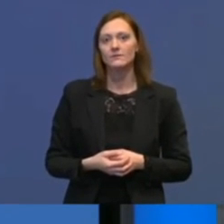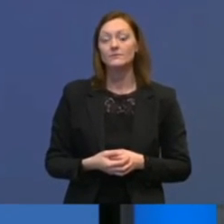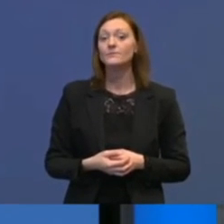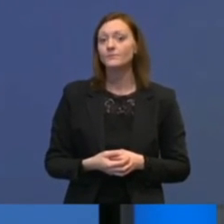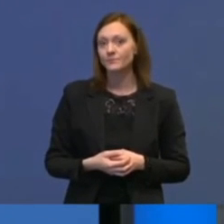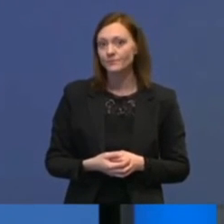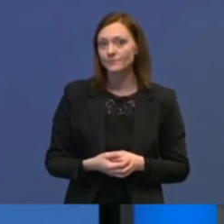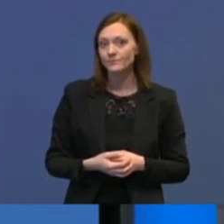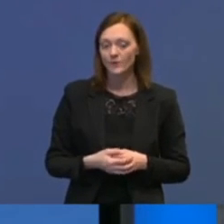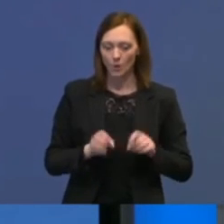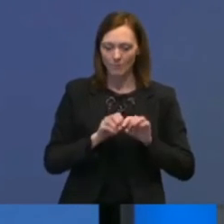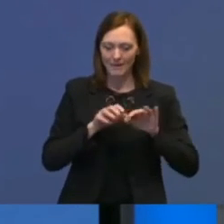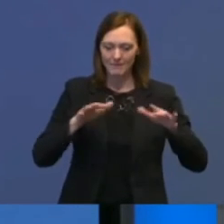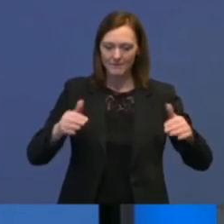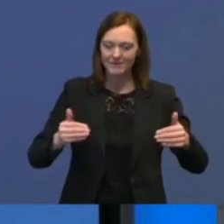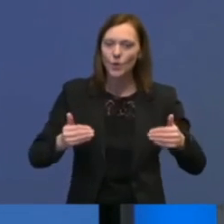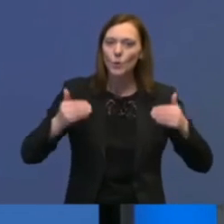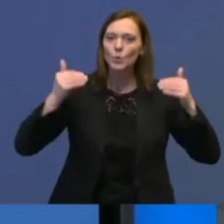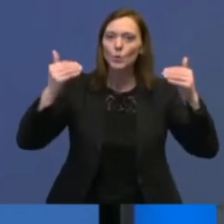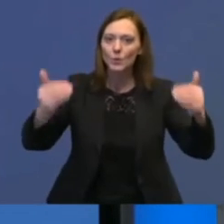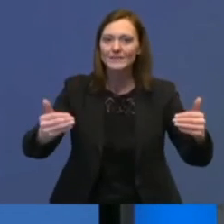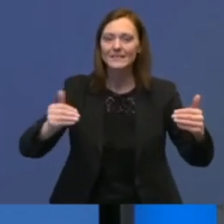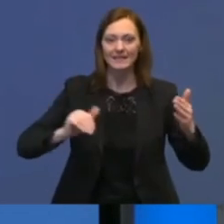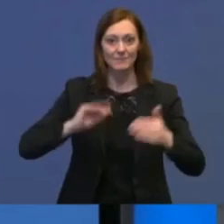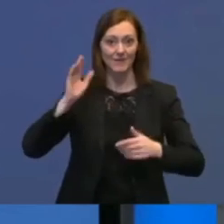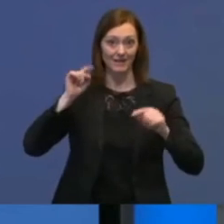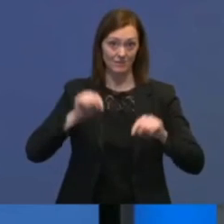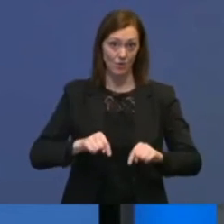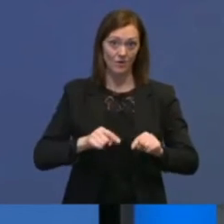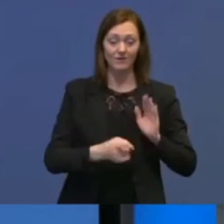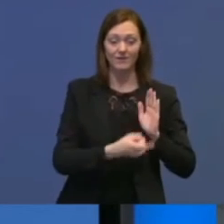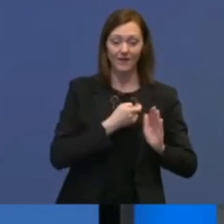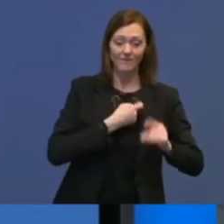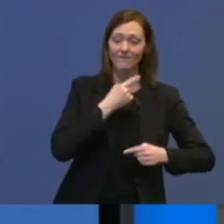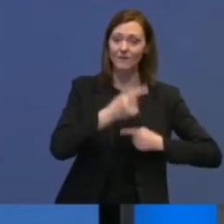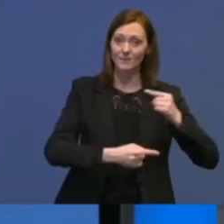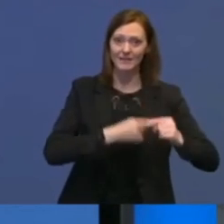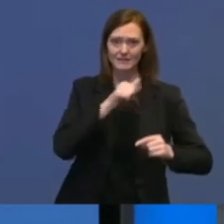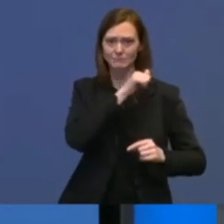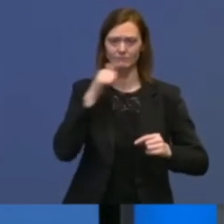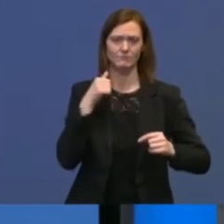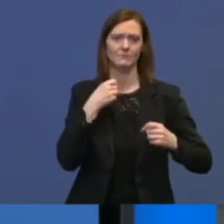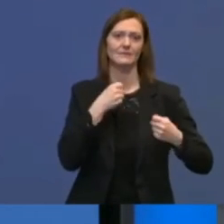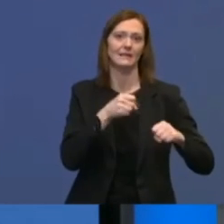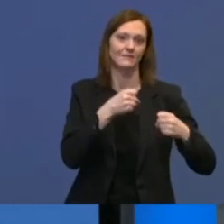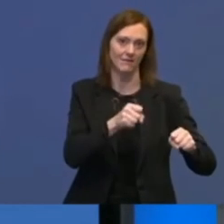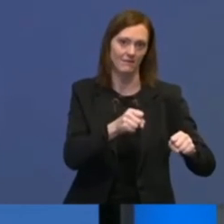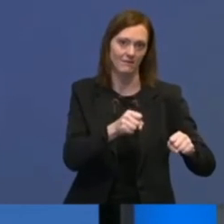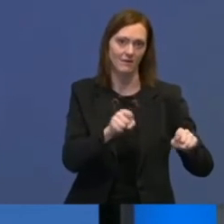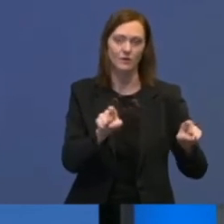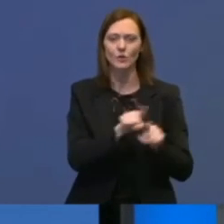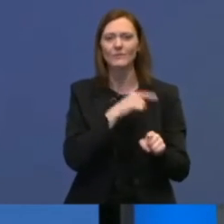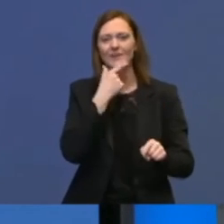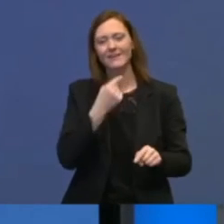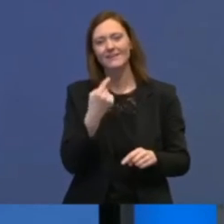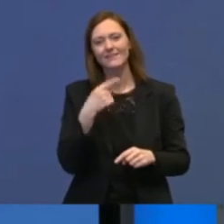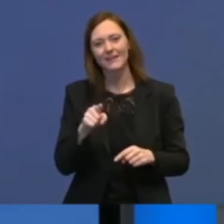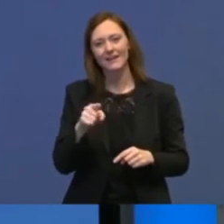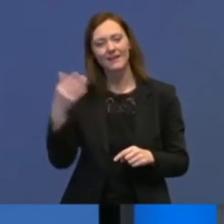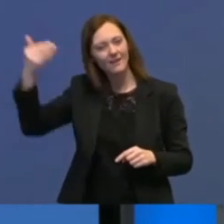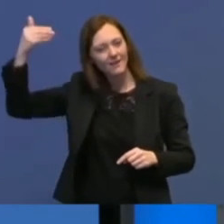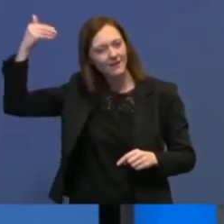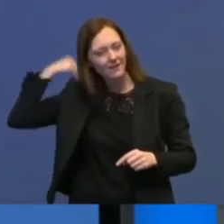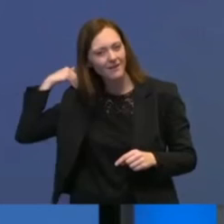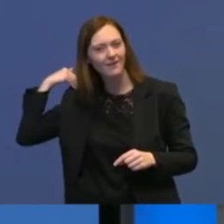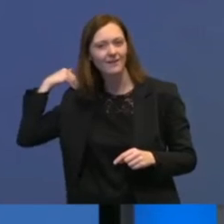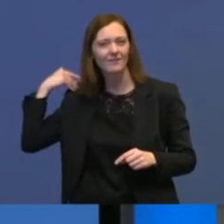In hadda diblo ligo udurka safmarka a siwein uu, waxi uba ghaan la heid in wali la siwe do talabo in ka da adag ea aynu garanaynnu